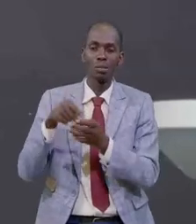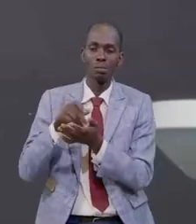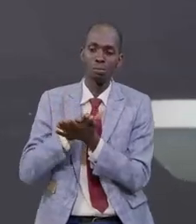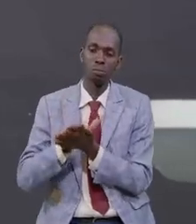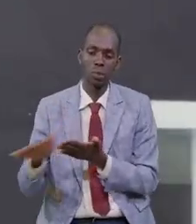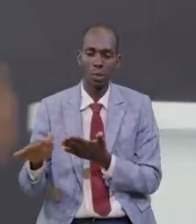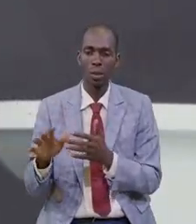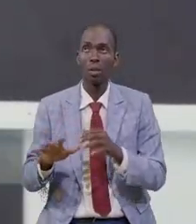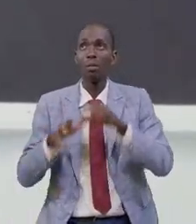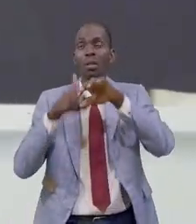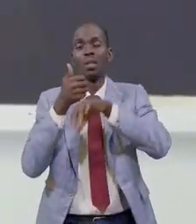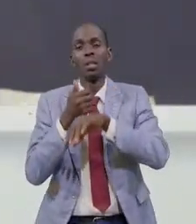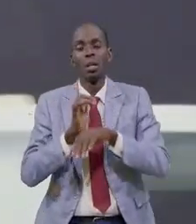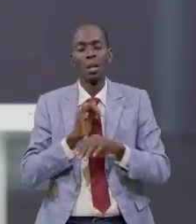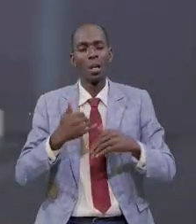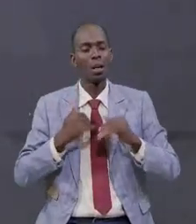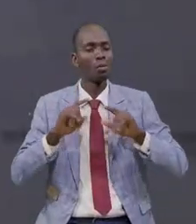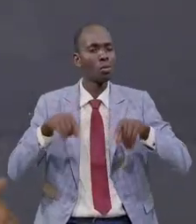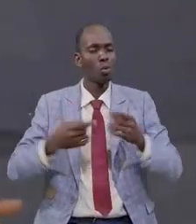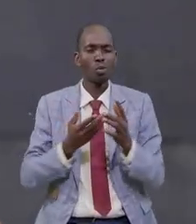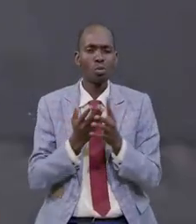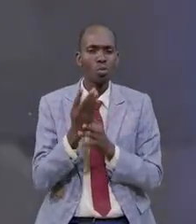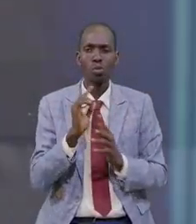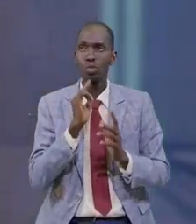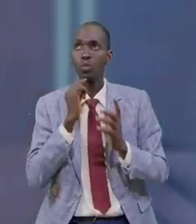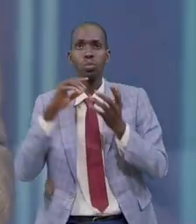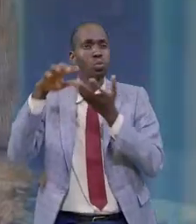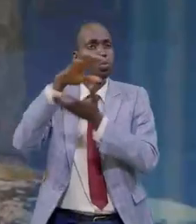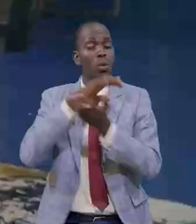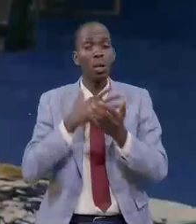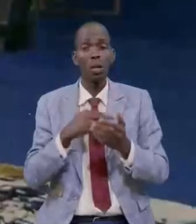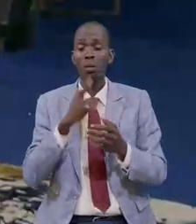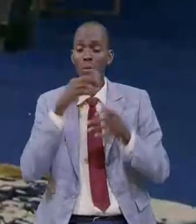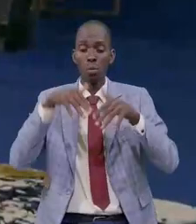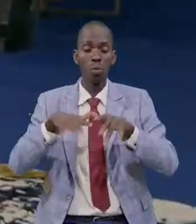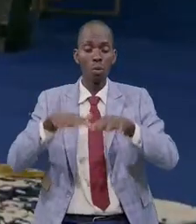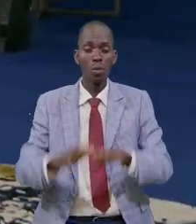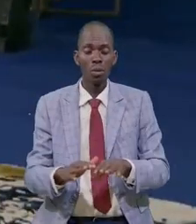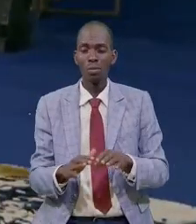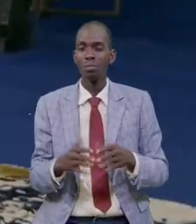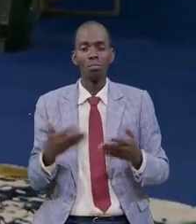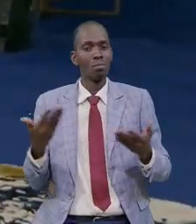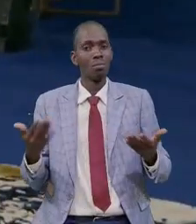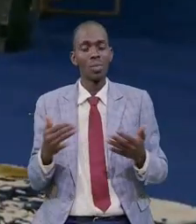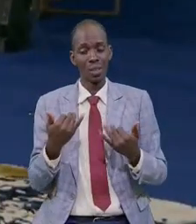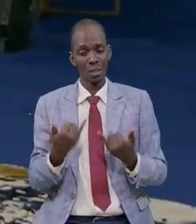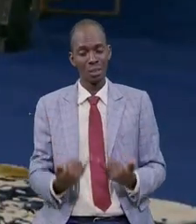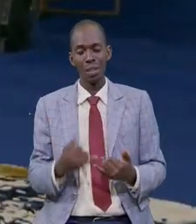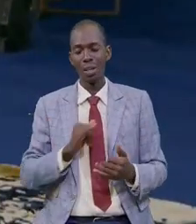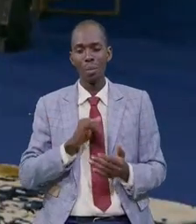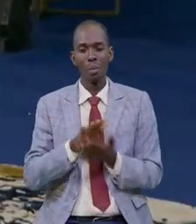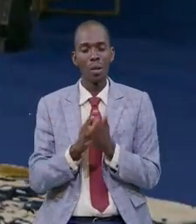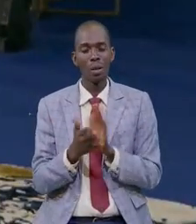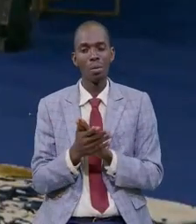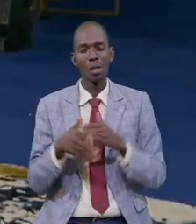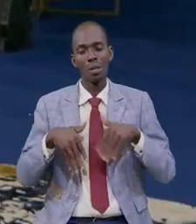plus dur j'ai vraiment cogné contre les vagues de la mer peut-être que je me fatigue